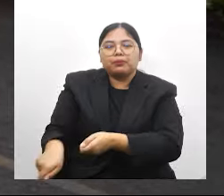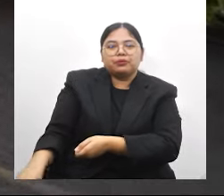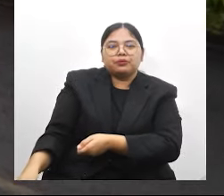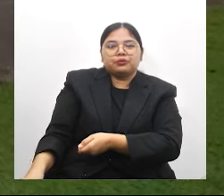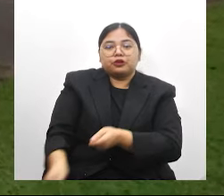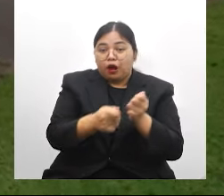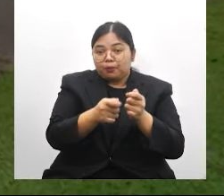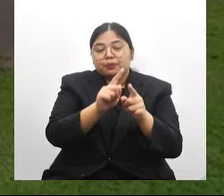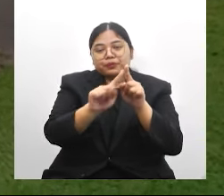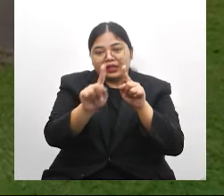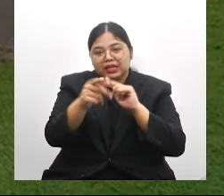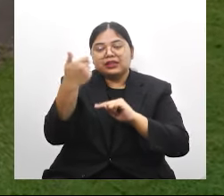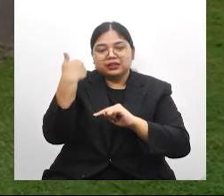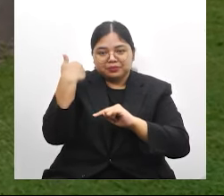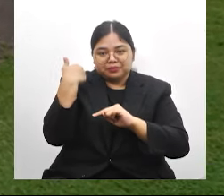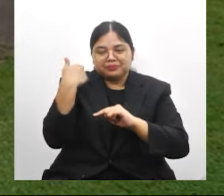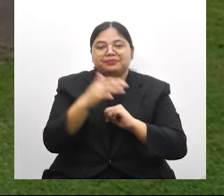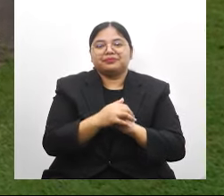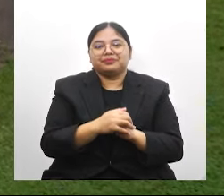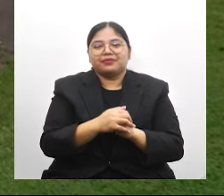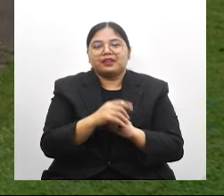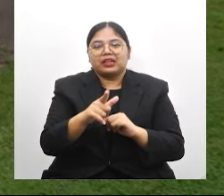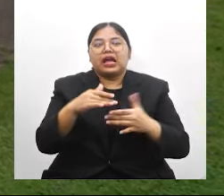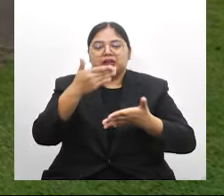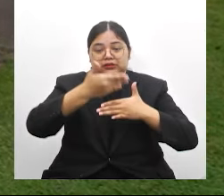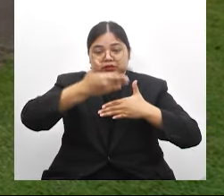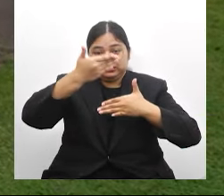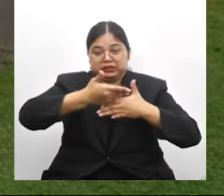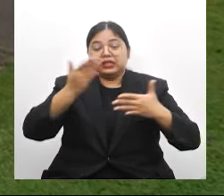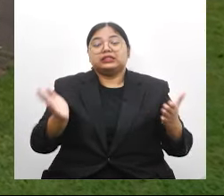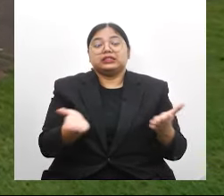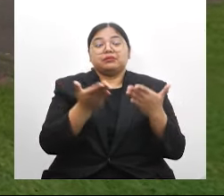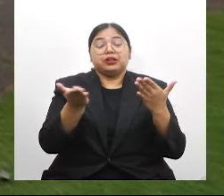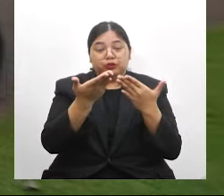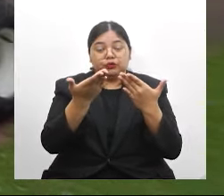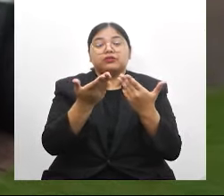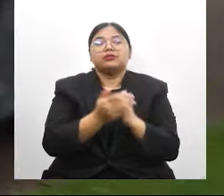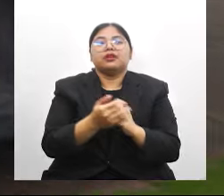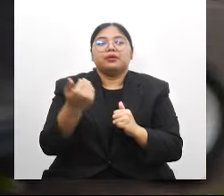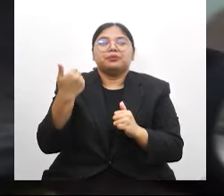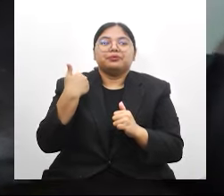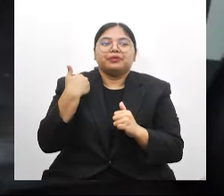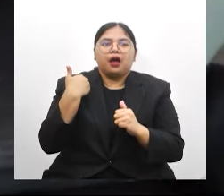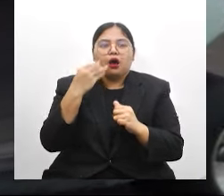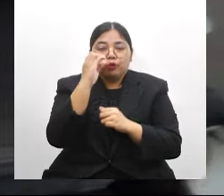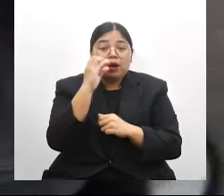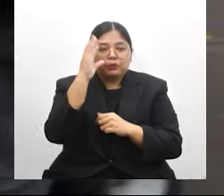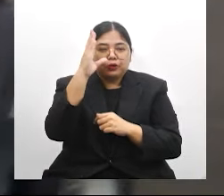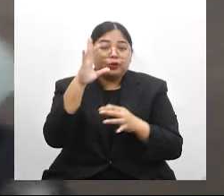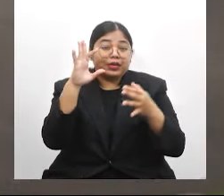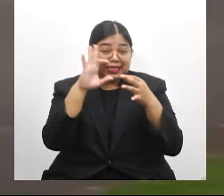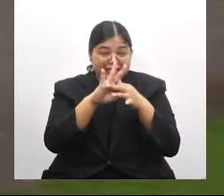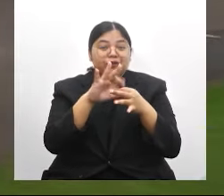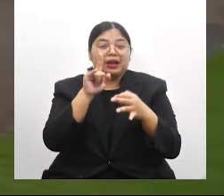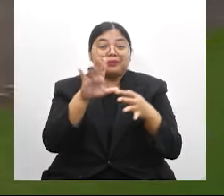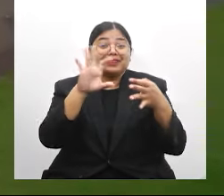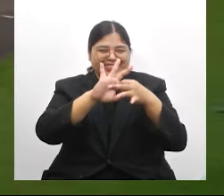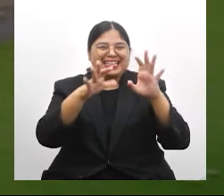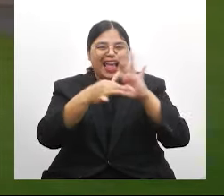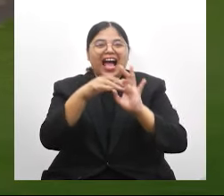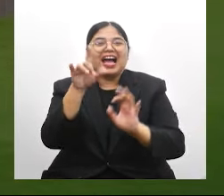พวกนี้นะครับแล้วก็เ่อทางเขื่อนก็มีการสนับสนุนให้เ่อผู้ที่มีความรู้ทางด้านกอล์ฟให้มาแนะนำเกี่ยว